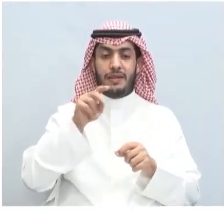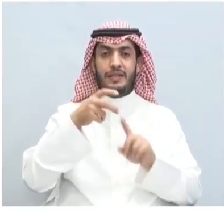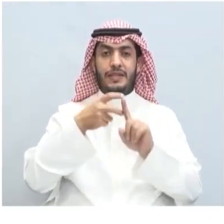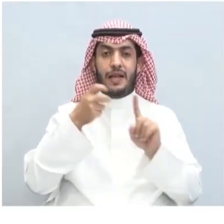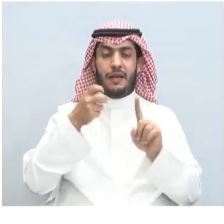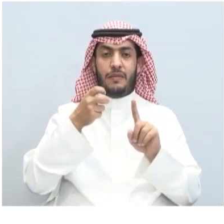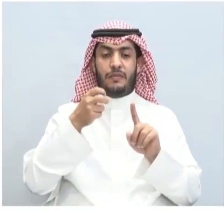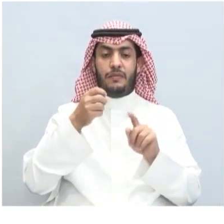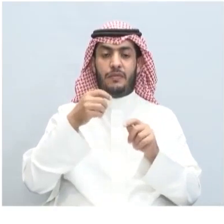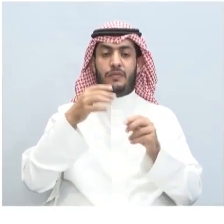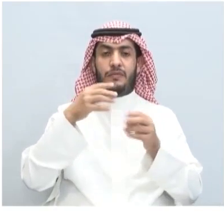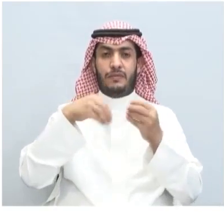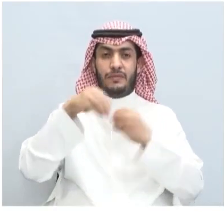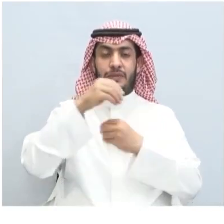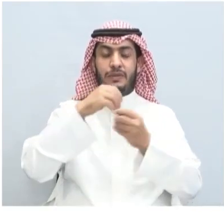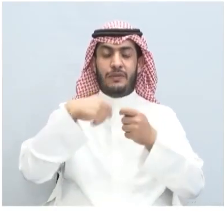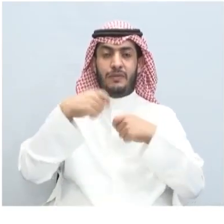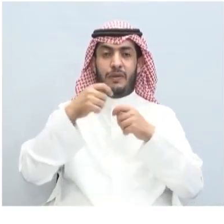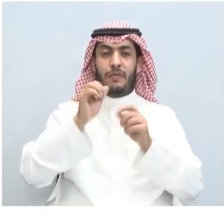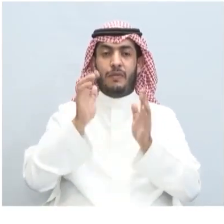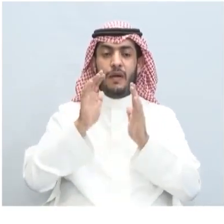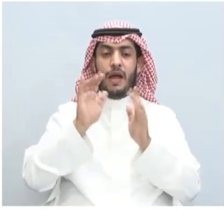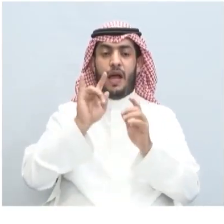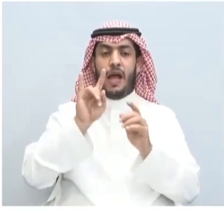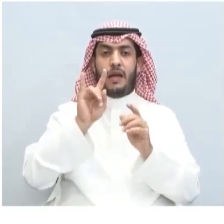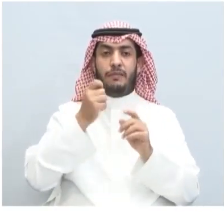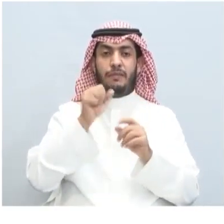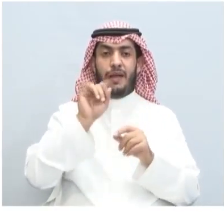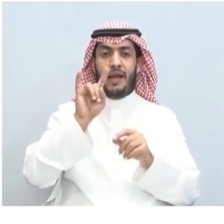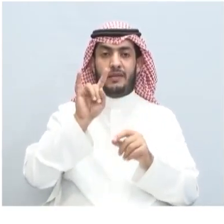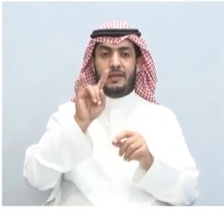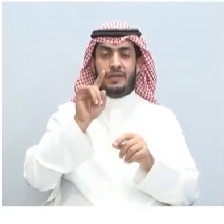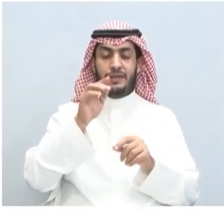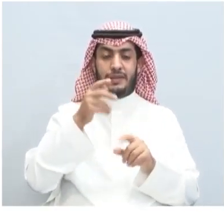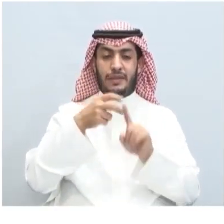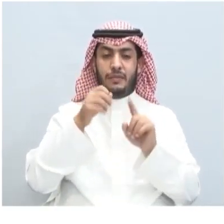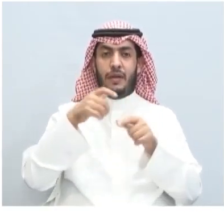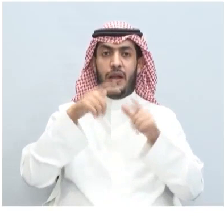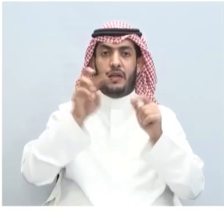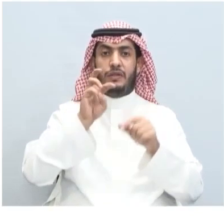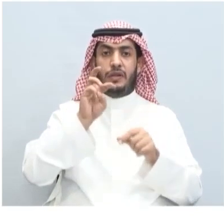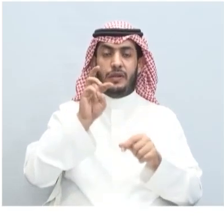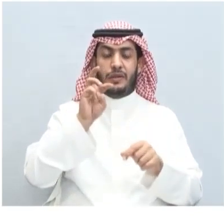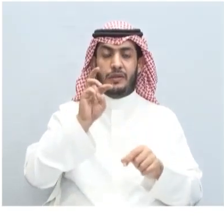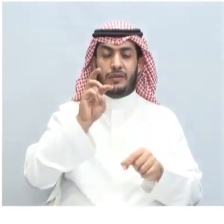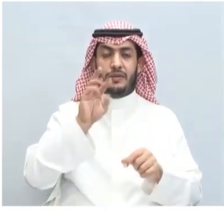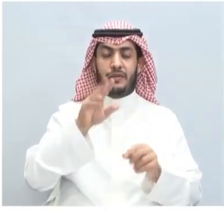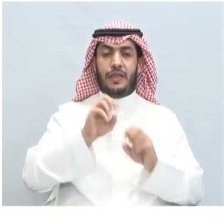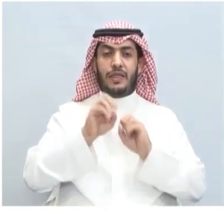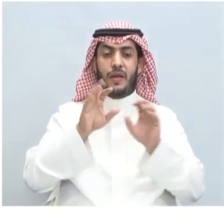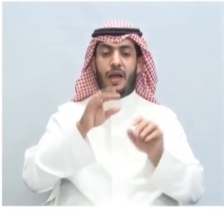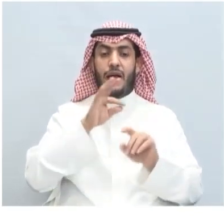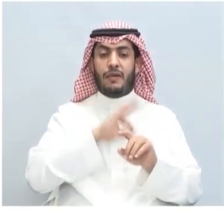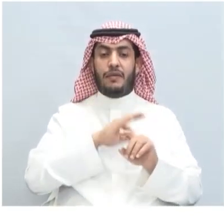سهم ويتداولها و مقابل 10 ريالات واعلنت الشركه عن توزيع